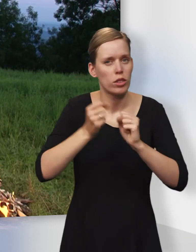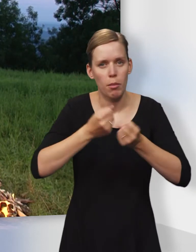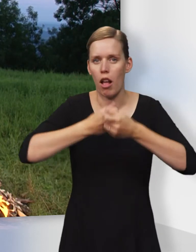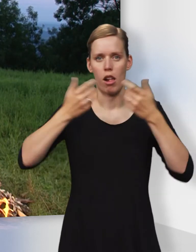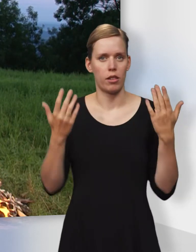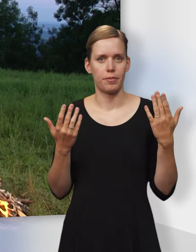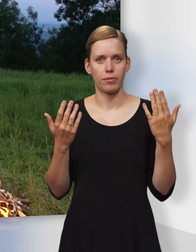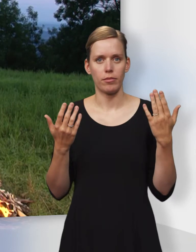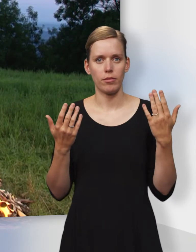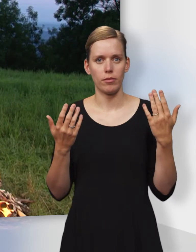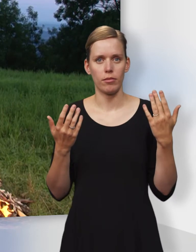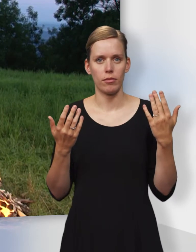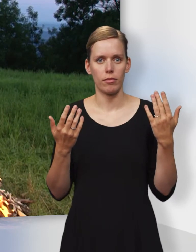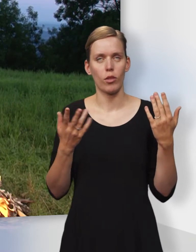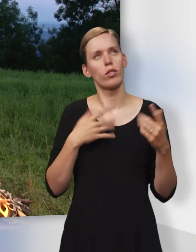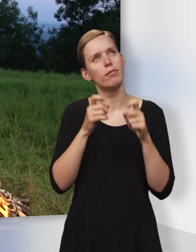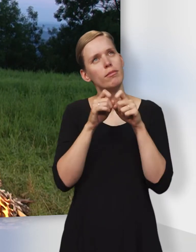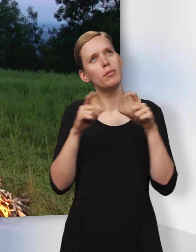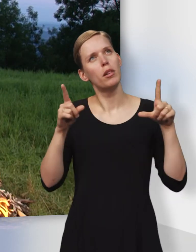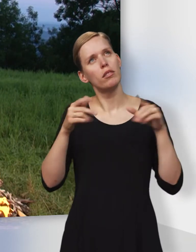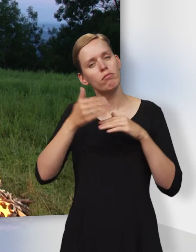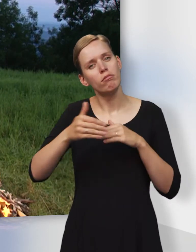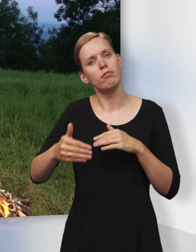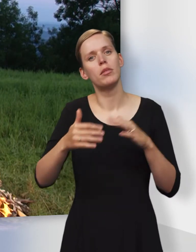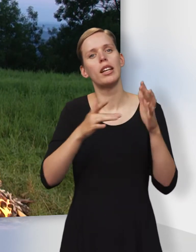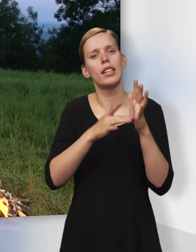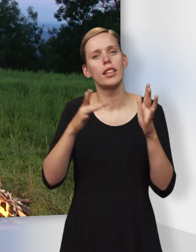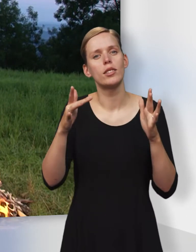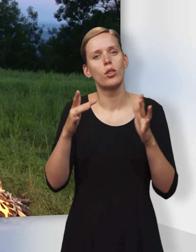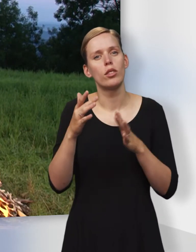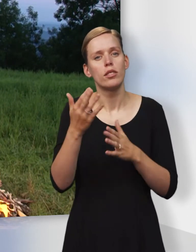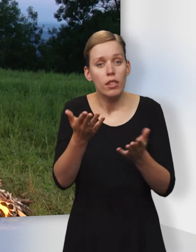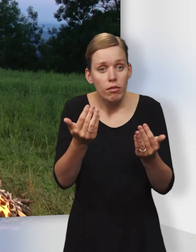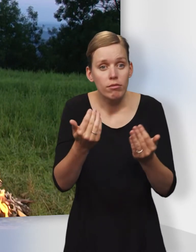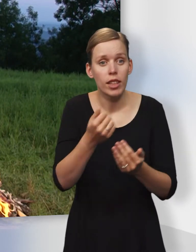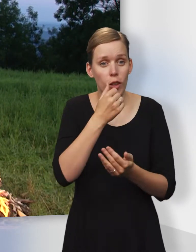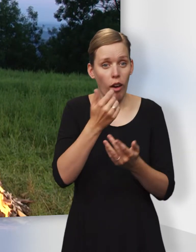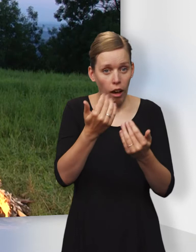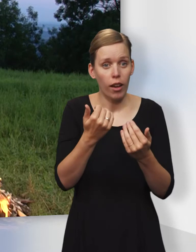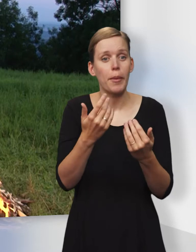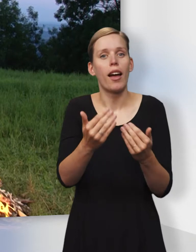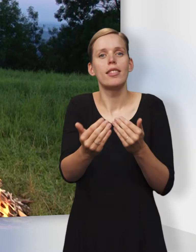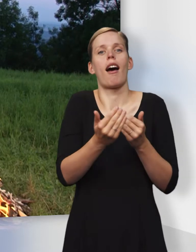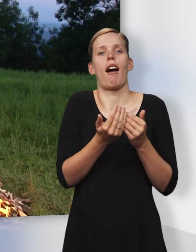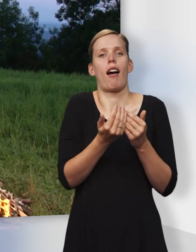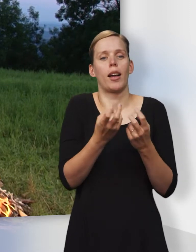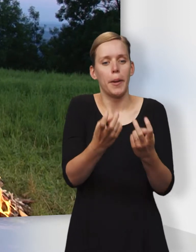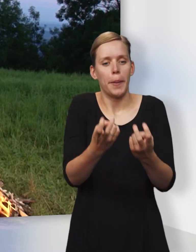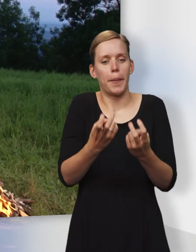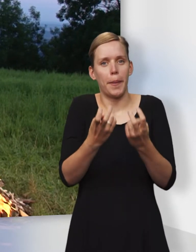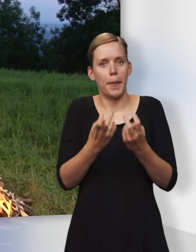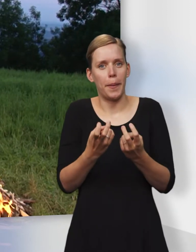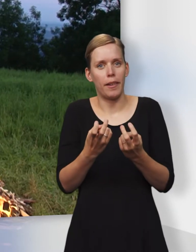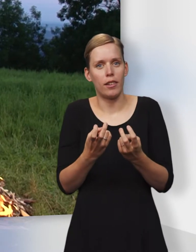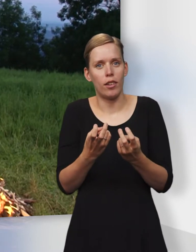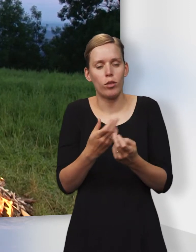Und von Zeit zu Zeit, so stelle ich mir es vor, lädt er seine Jünger ein, noch näher zusammenzurücken, noch näher ans Feuer zu